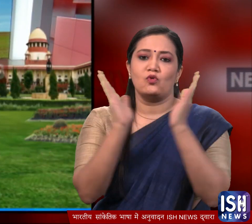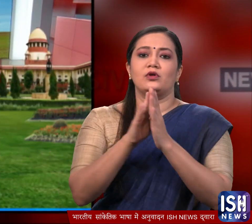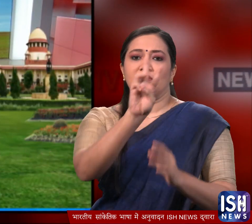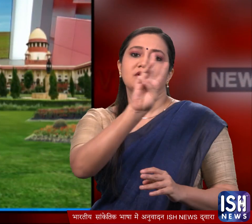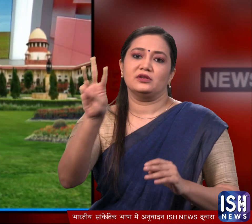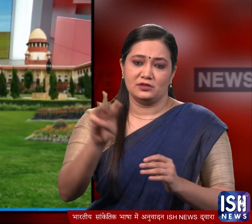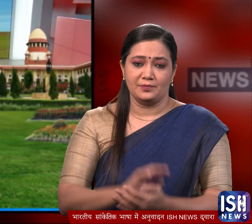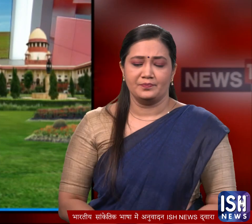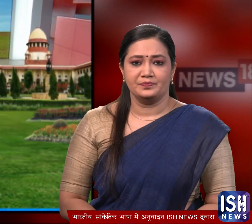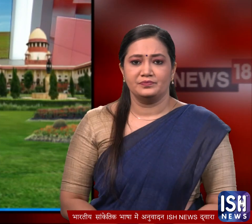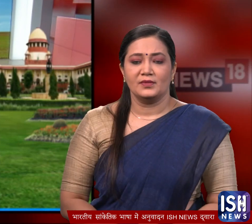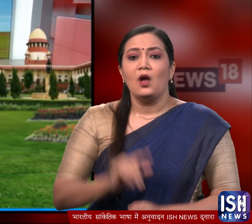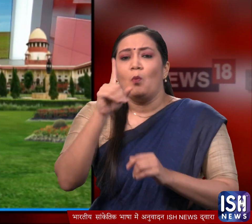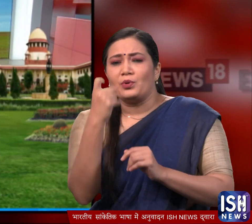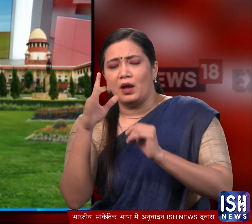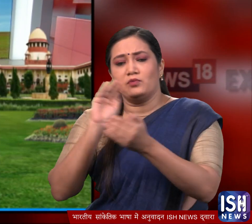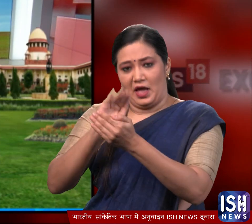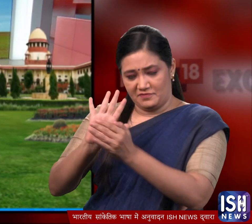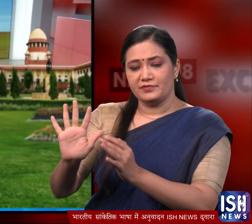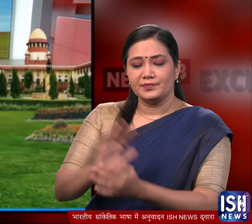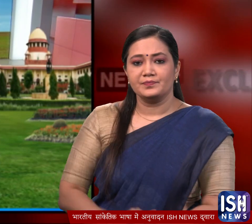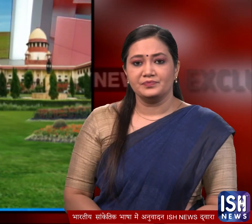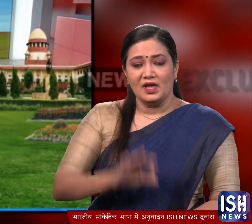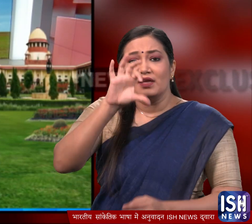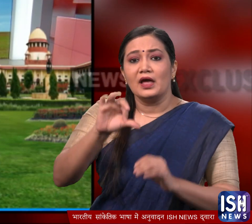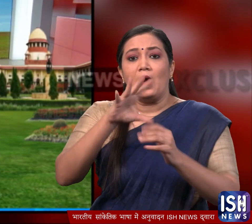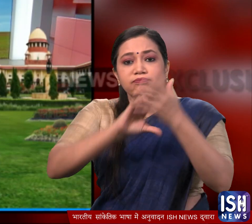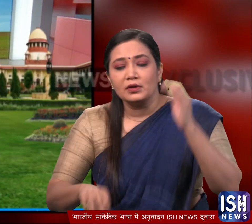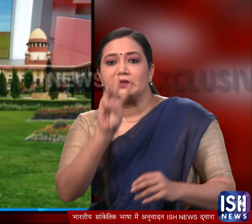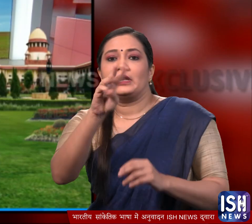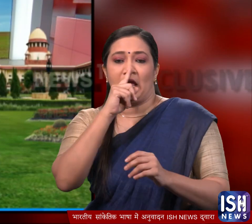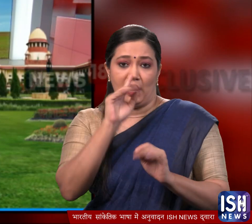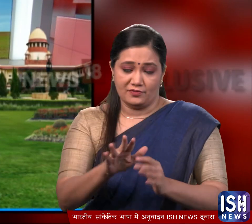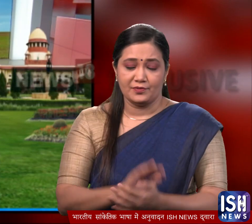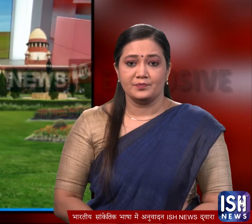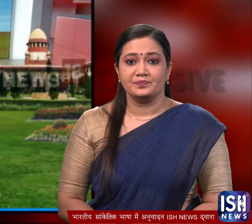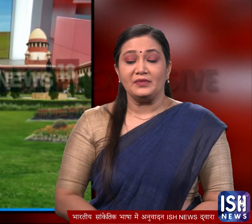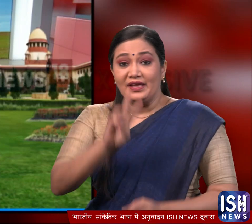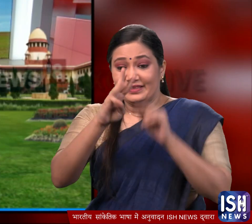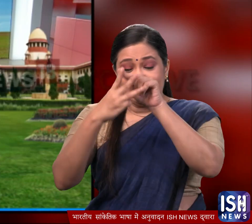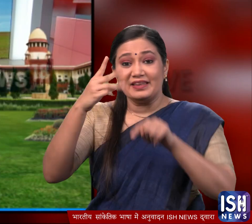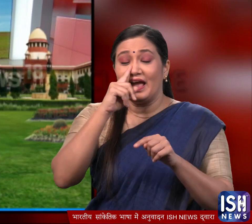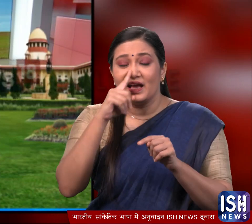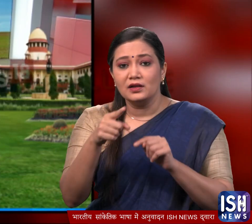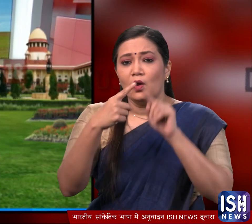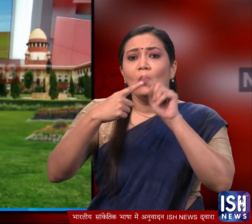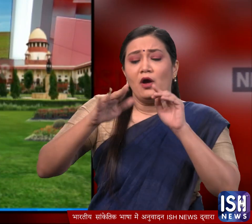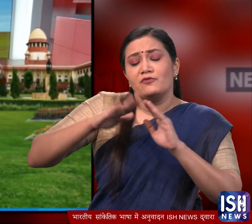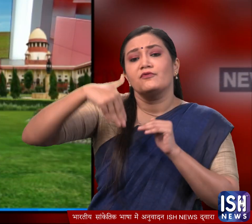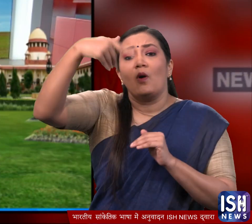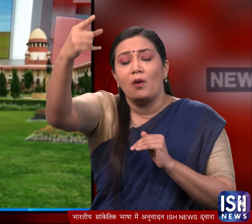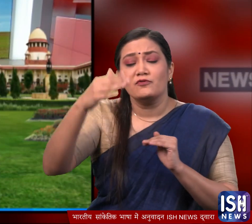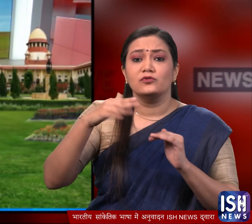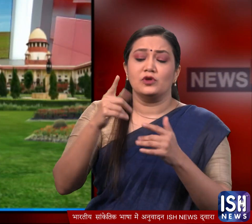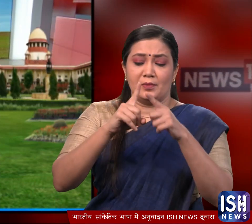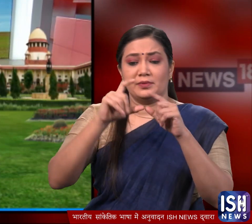हालांकि इसके बाद भी एक जज की जगह खाली रहेगी। इन 9 लोगों में 3 महिलाएं भी शामिल हैं। यही नहीं, इन तीनों महिलाओं में एक आने वाले वक्त में